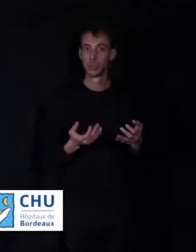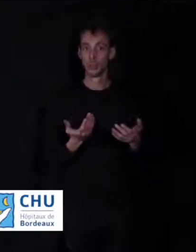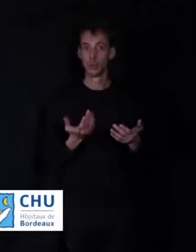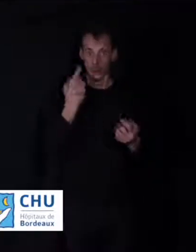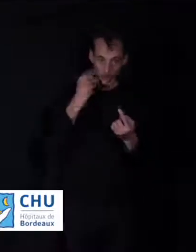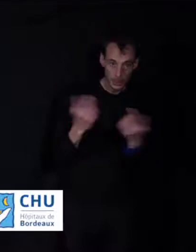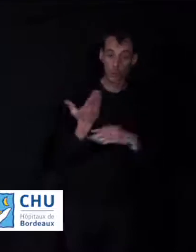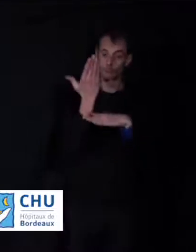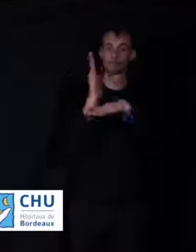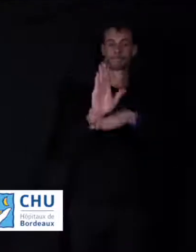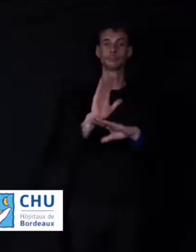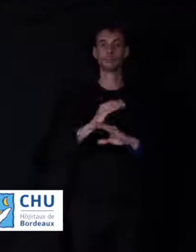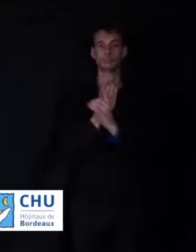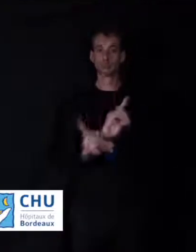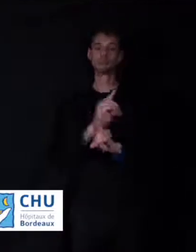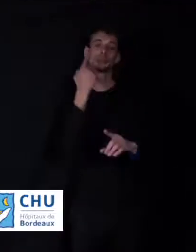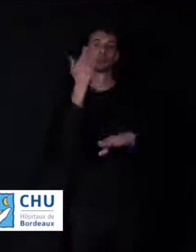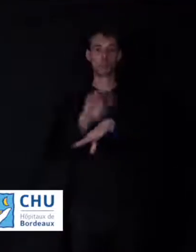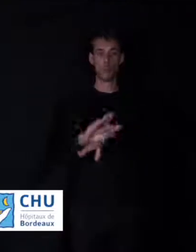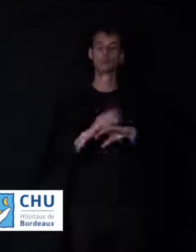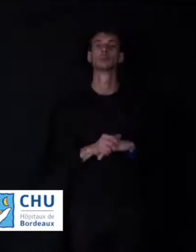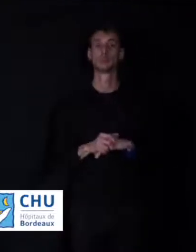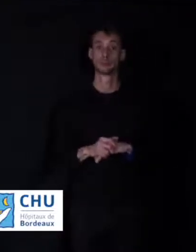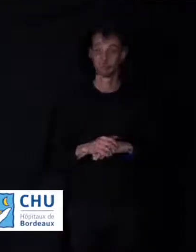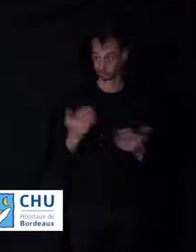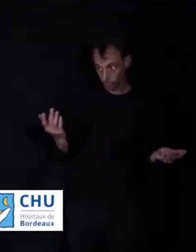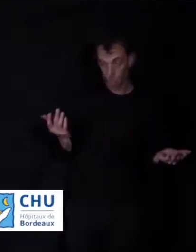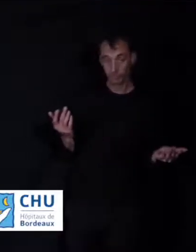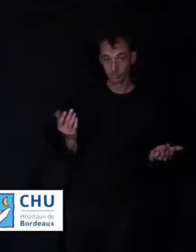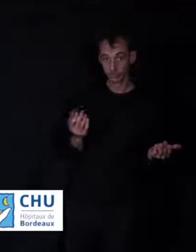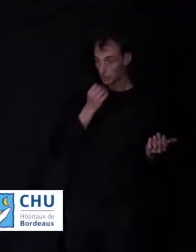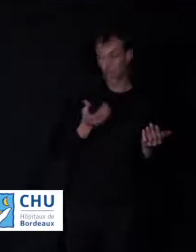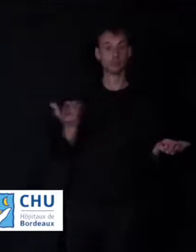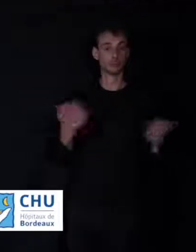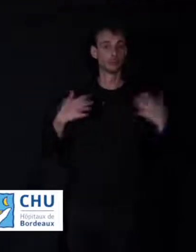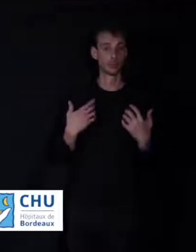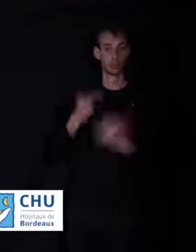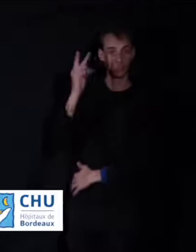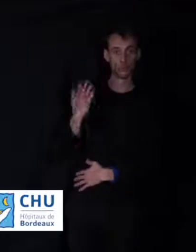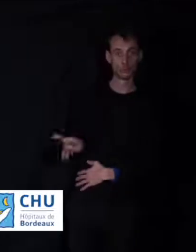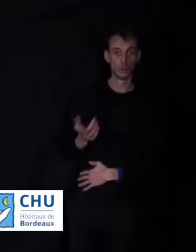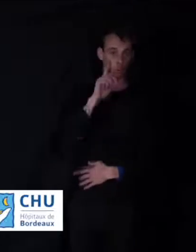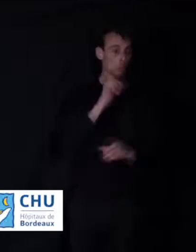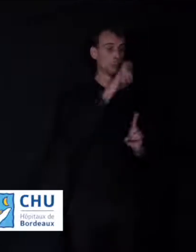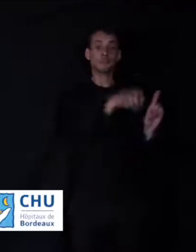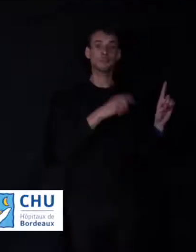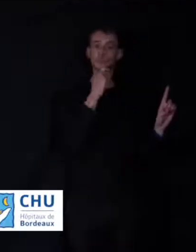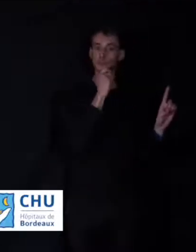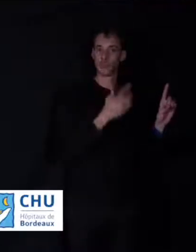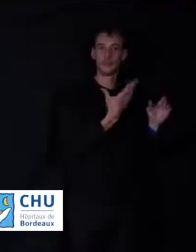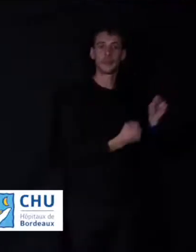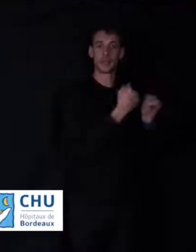vraiment le concept de la vaccination. Jenner a fait du vaccin, Pasteur a créé la